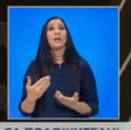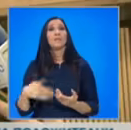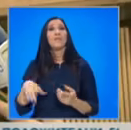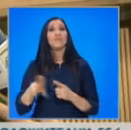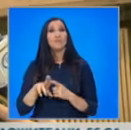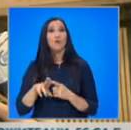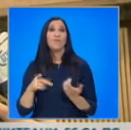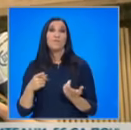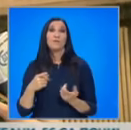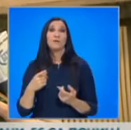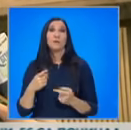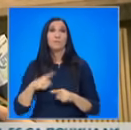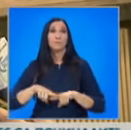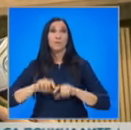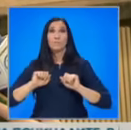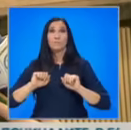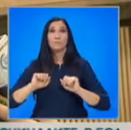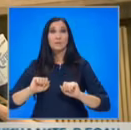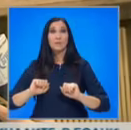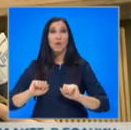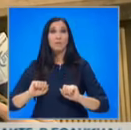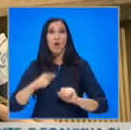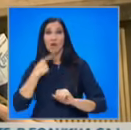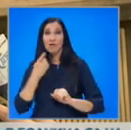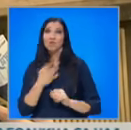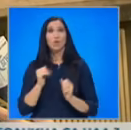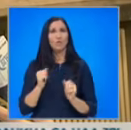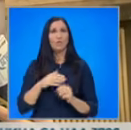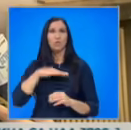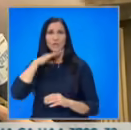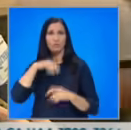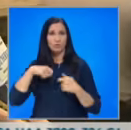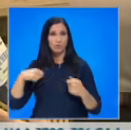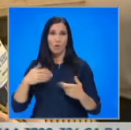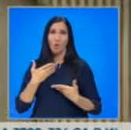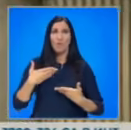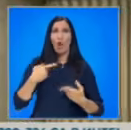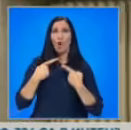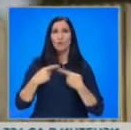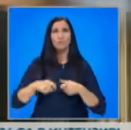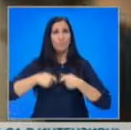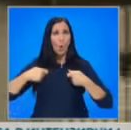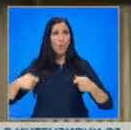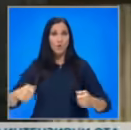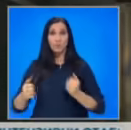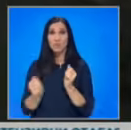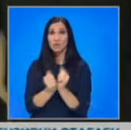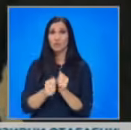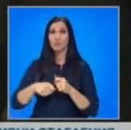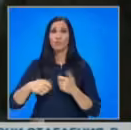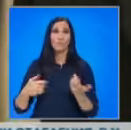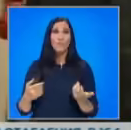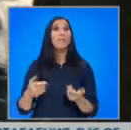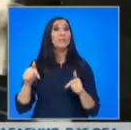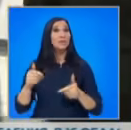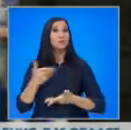ареста. Ние говорим за това, че е прекалено продължително задържането, вече е доста време. На днешното заседание трябваше